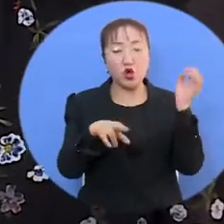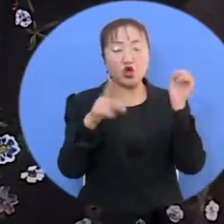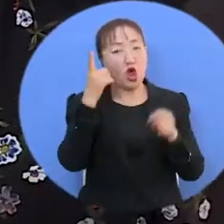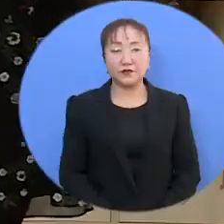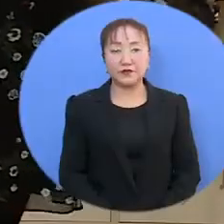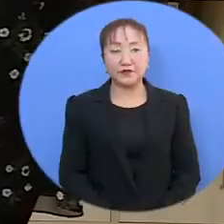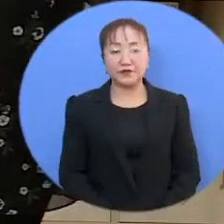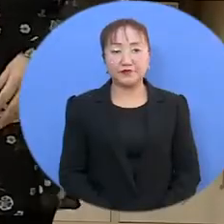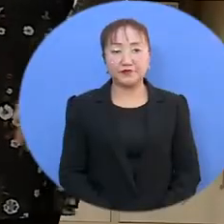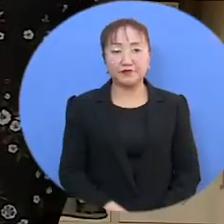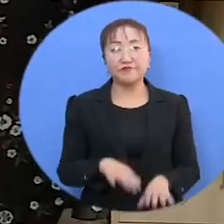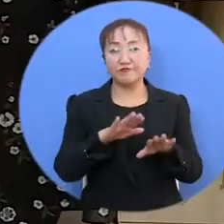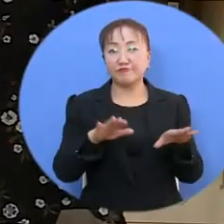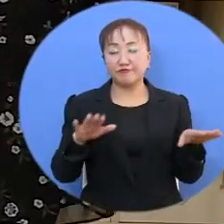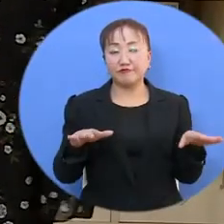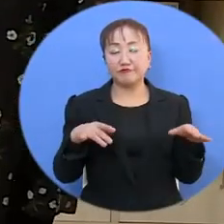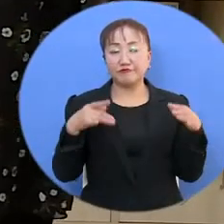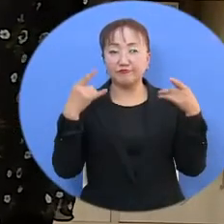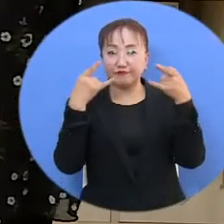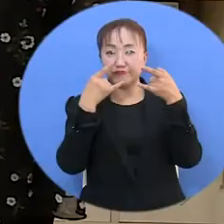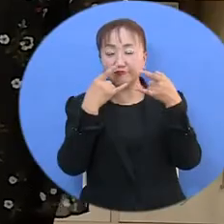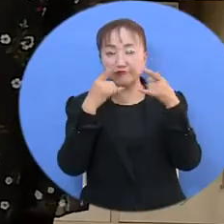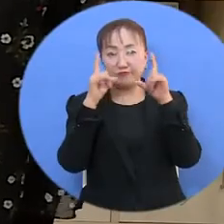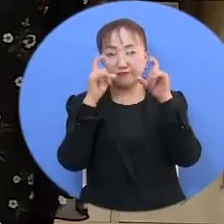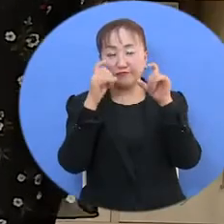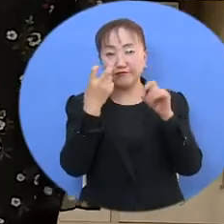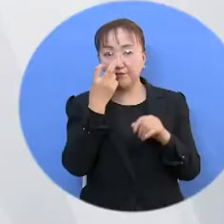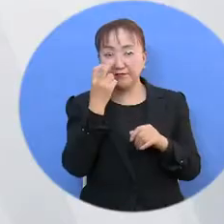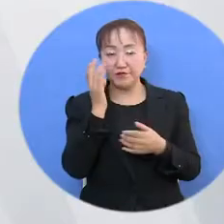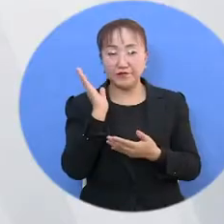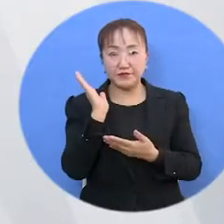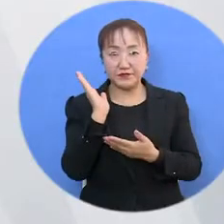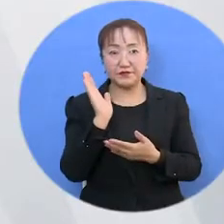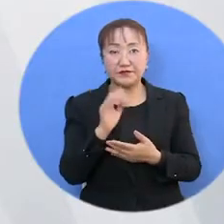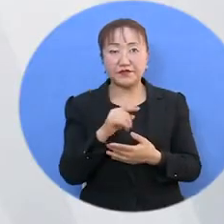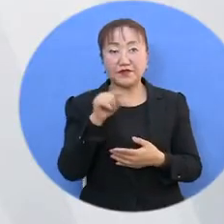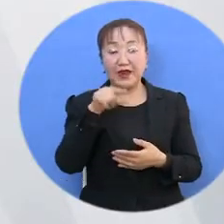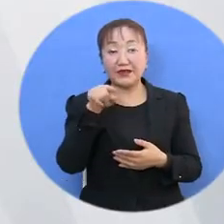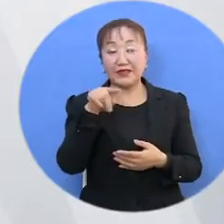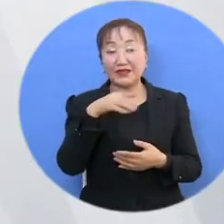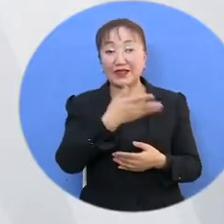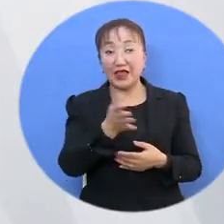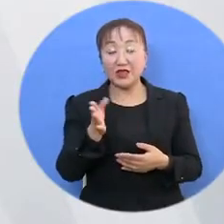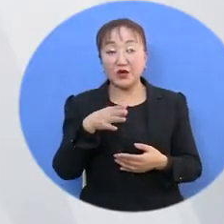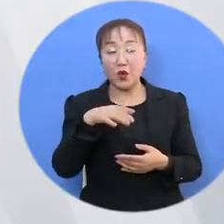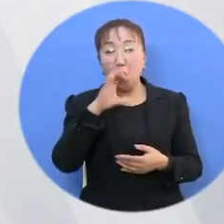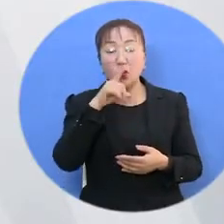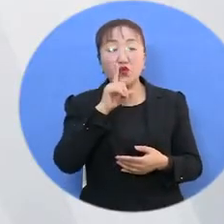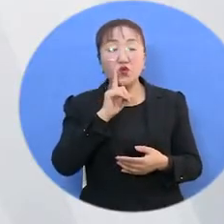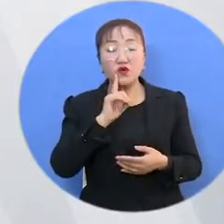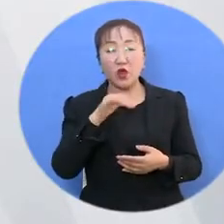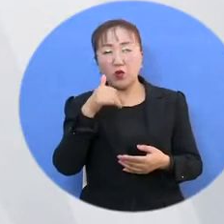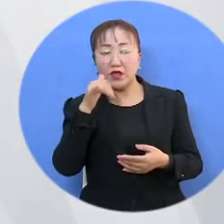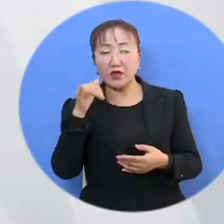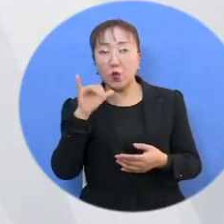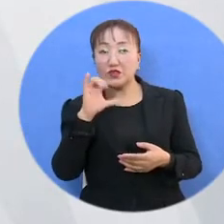үзээрэй. Хүүхдүүдэд дэлгэцэн дээрх зургийг ажиглаад та нарын уух дуртай шингэн болгон усыг орлож чадах